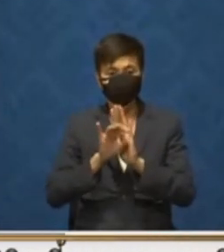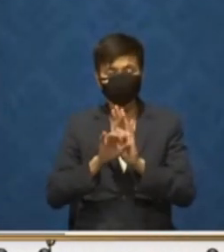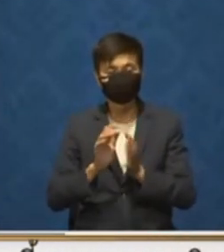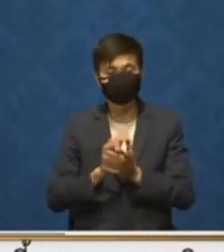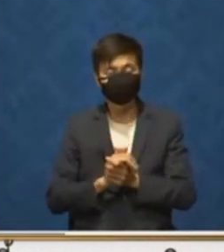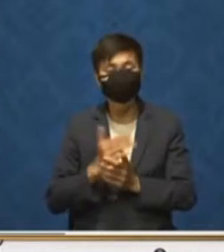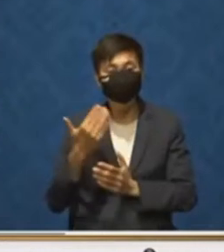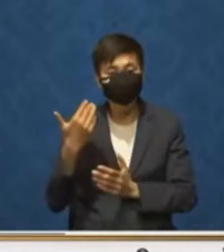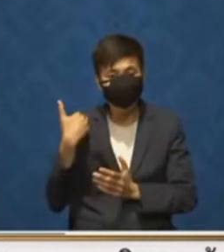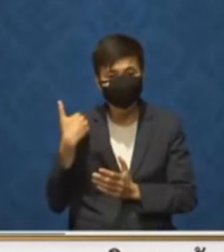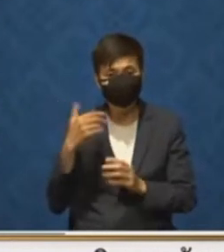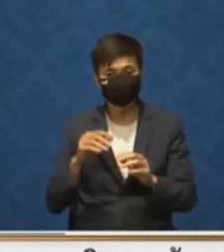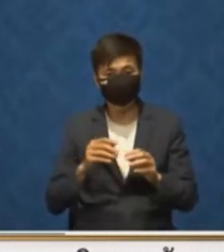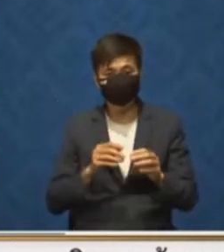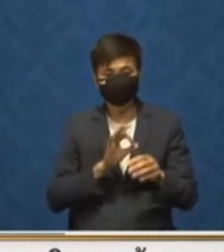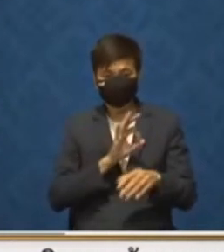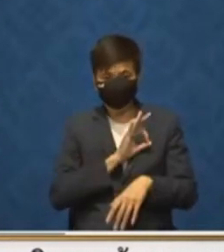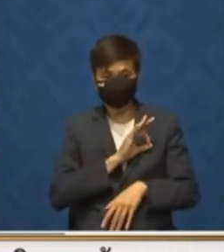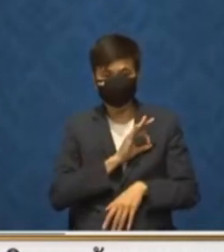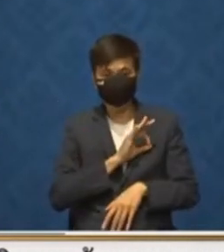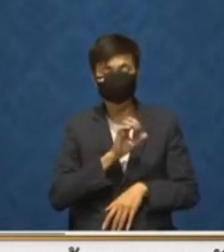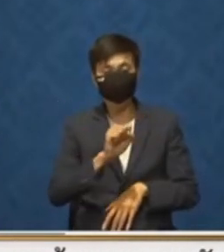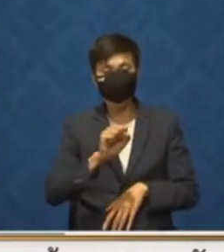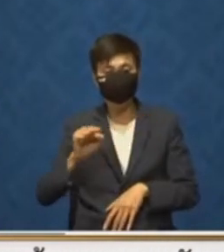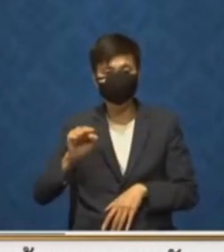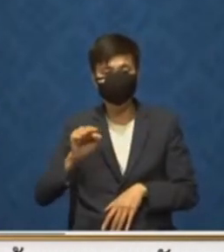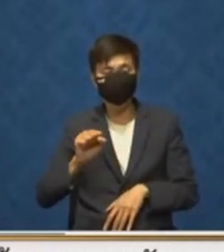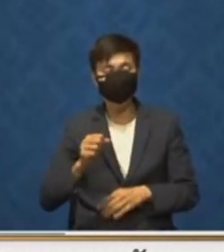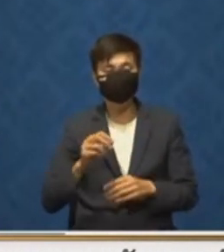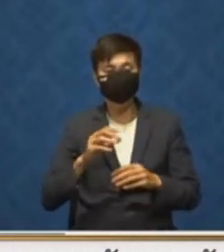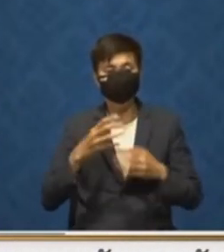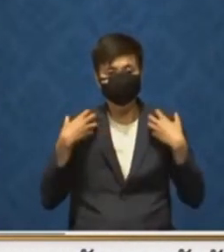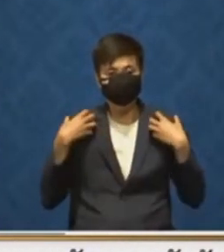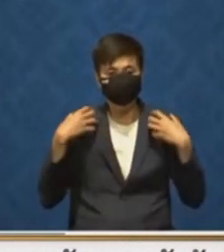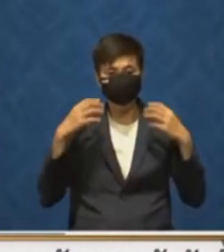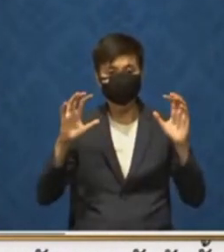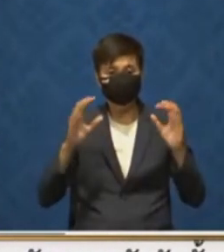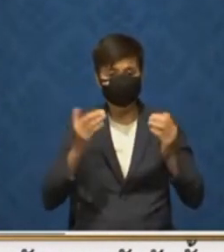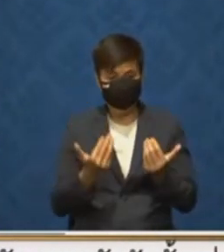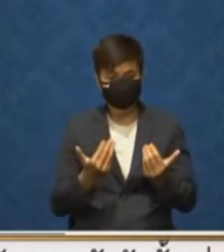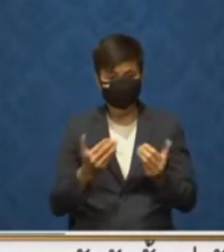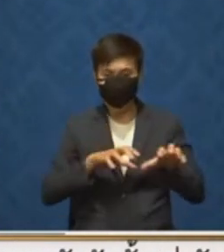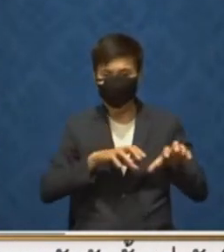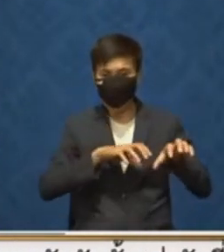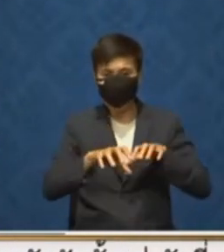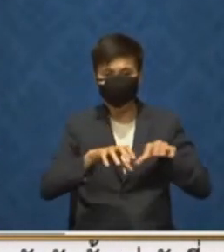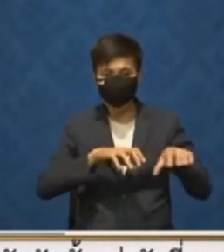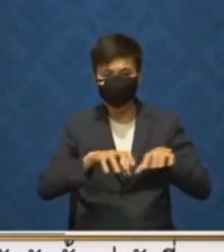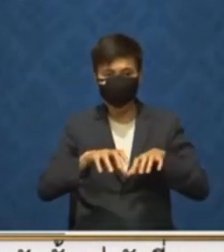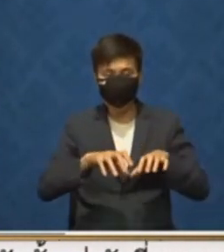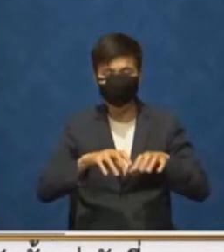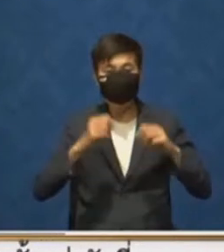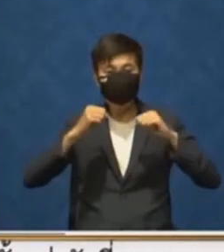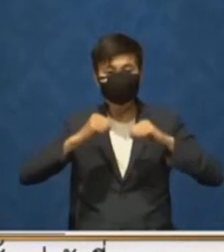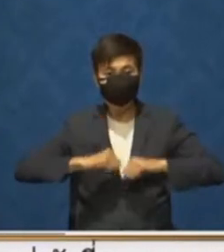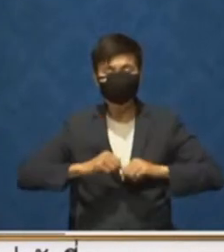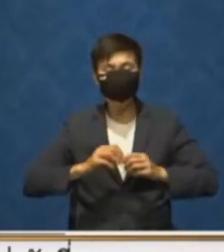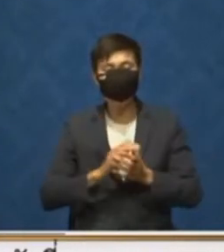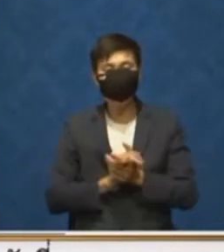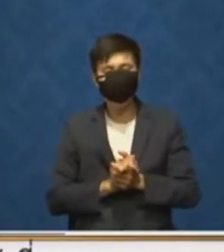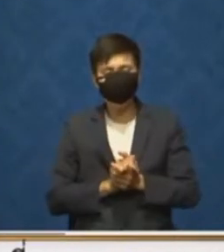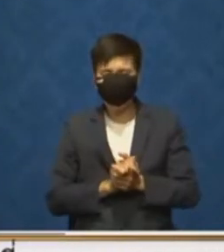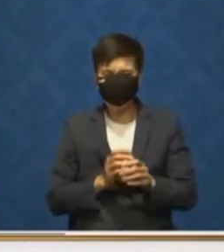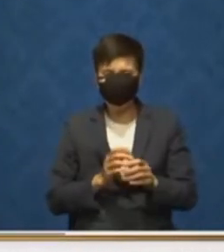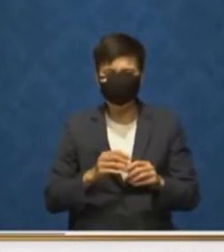มังท่านได้บอกว่ารัฐบาลนี้ยิ่งบริหารขีดความสามารถการแข่งขันยิ่งลดลง